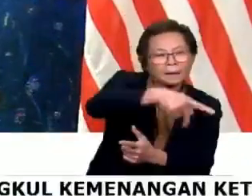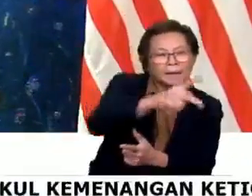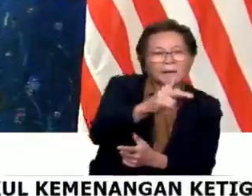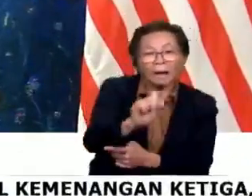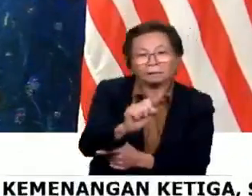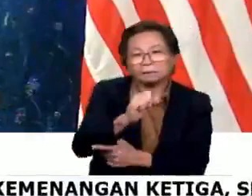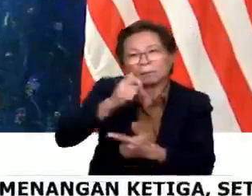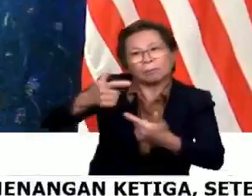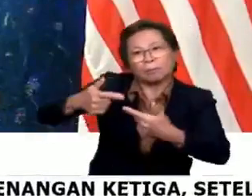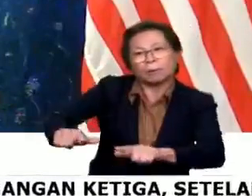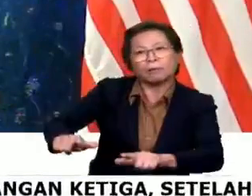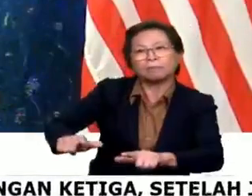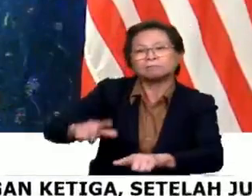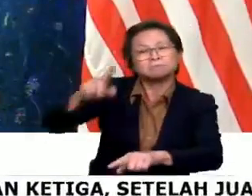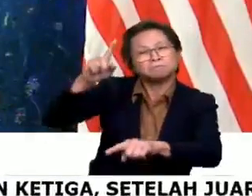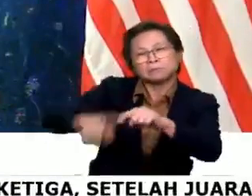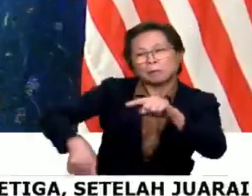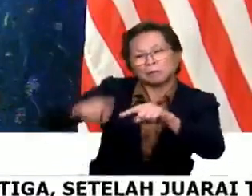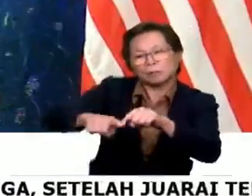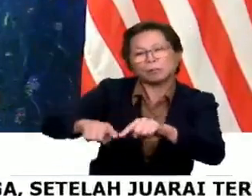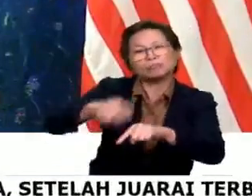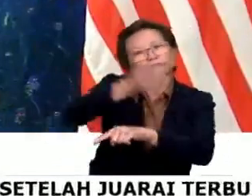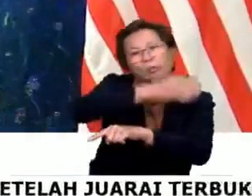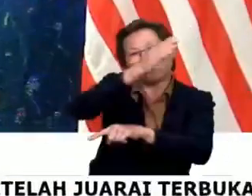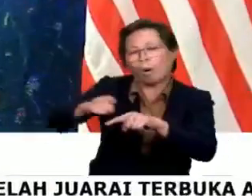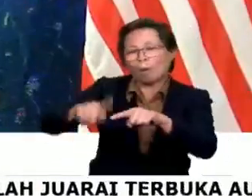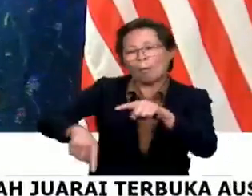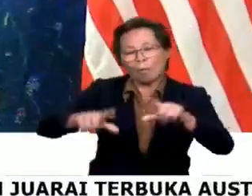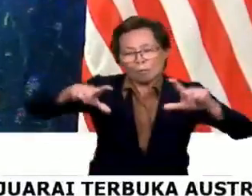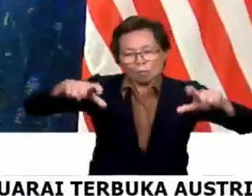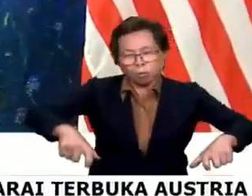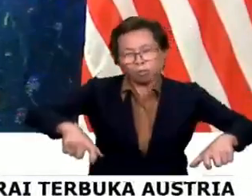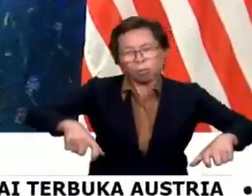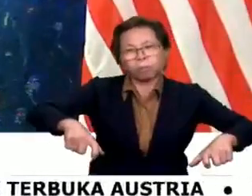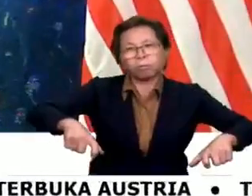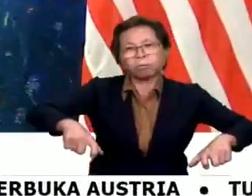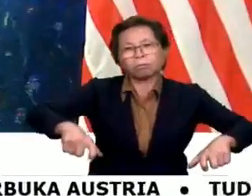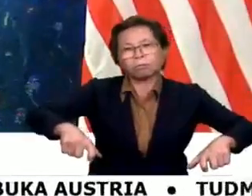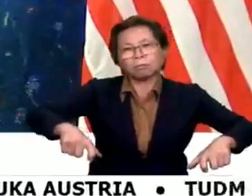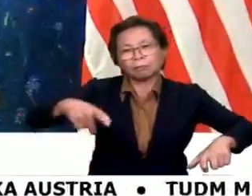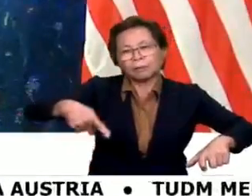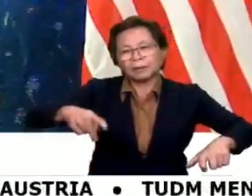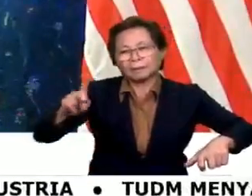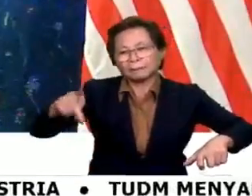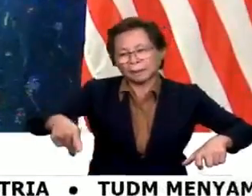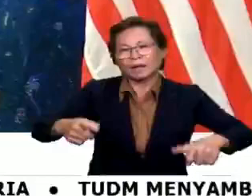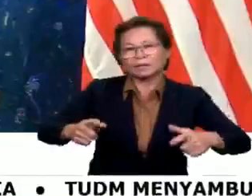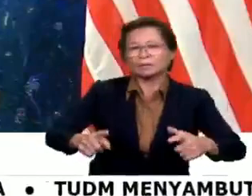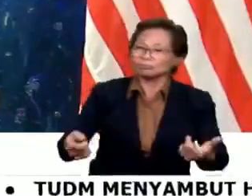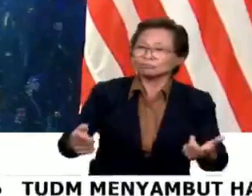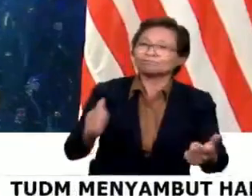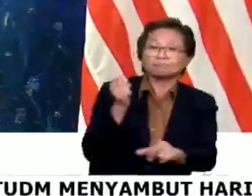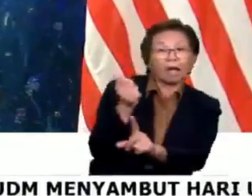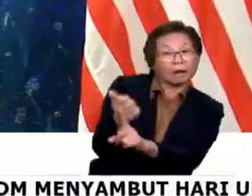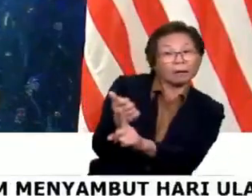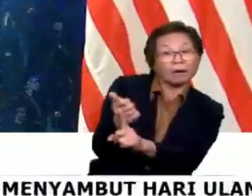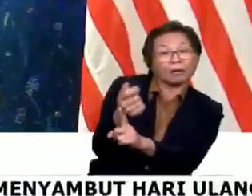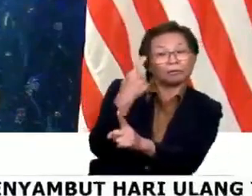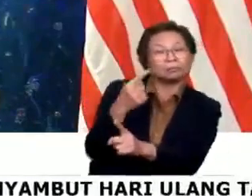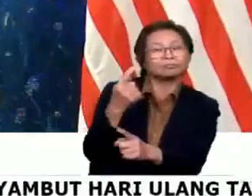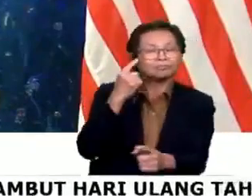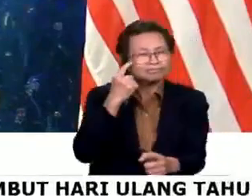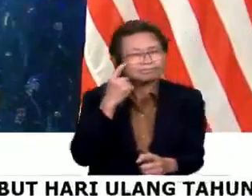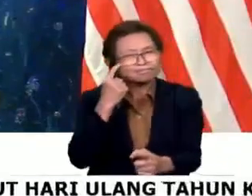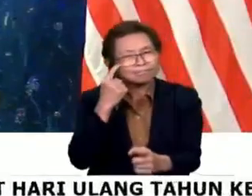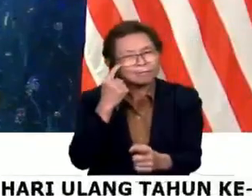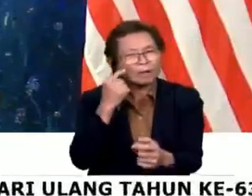tidak dibenarkan beroperasi dalam tempoh PKP, anda diberikan pilihan untuk